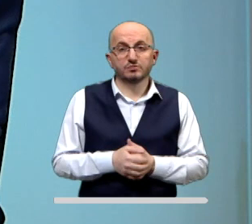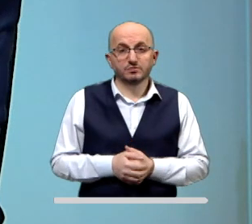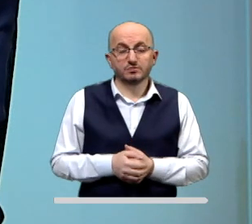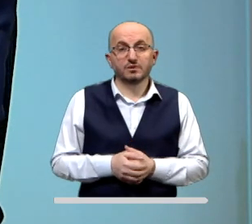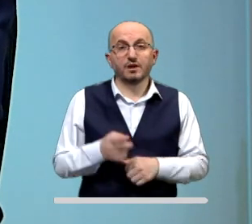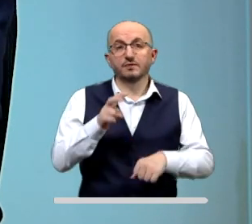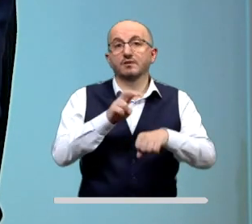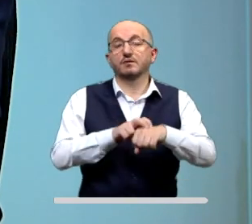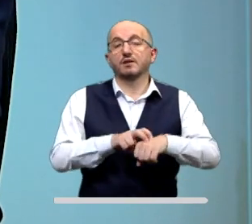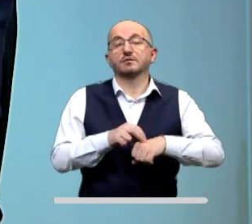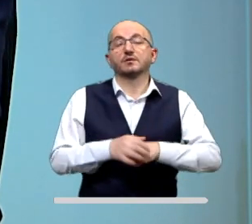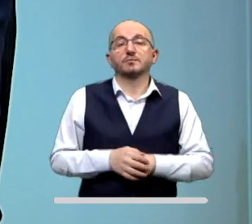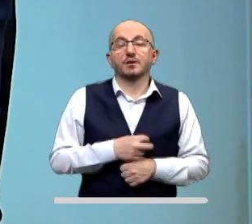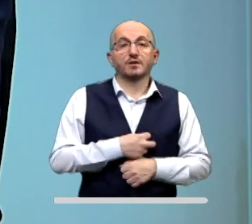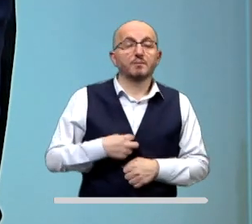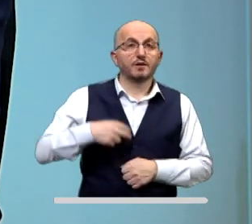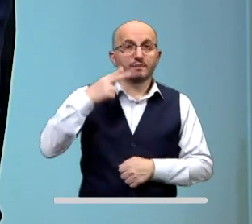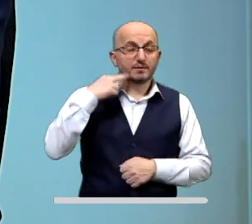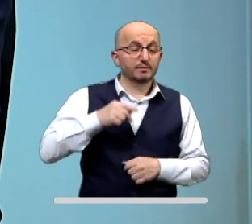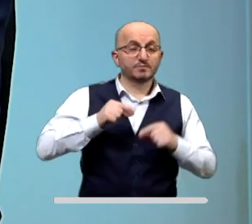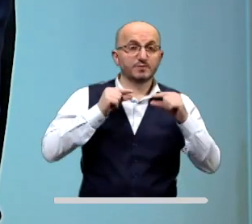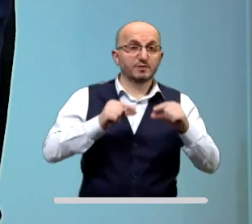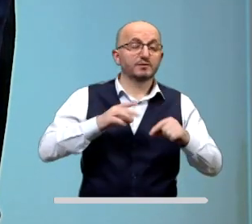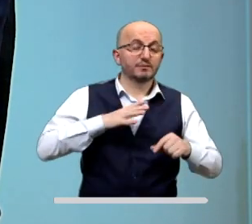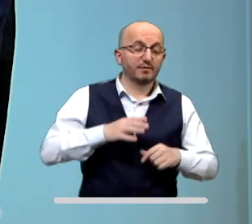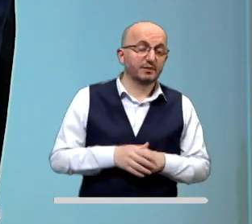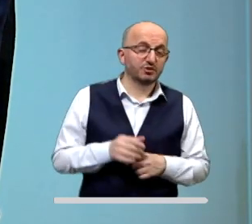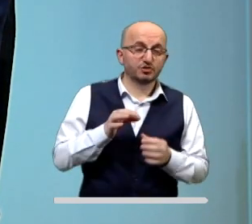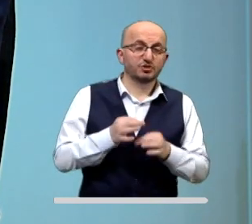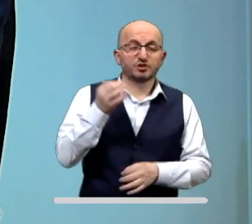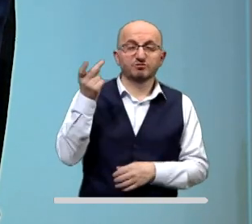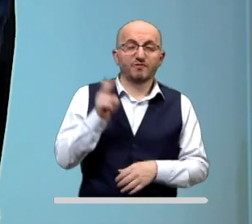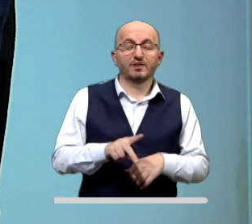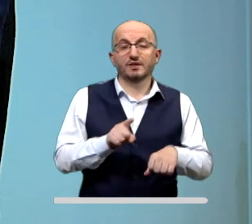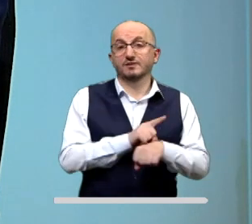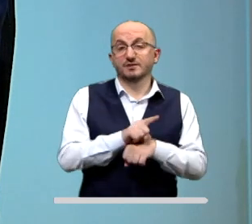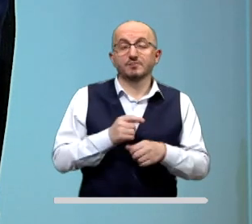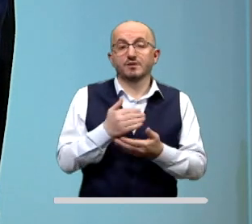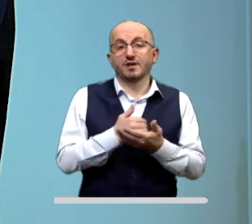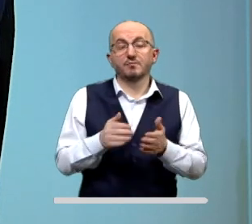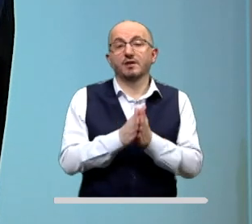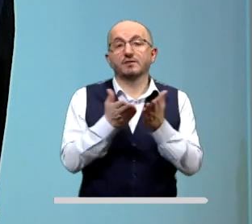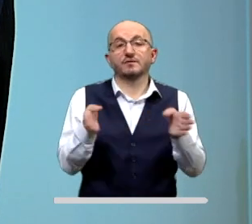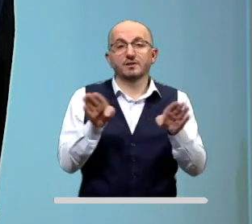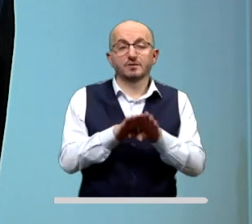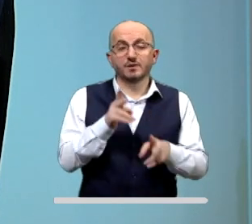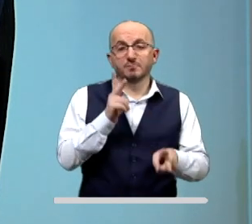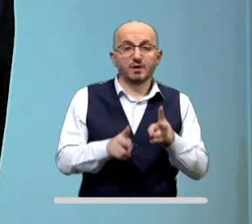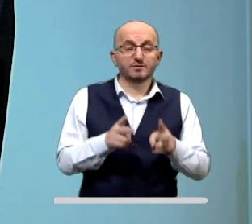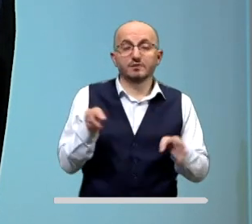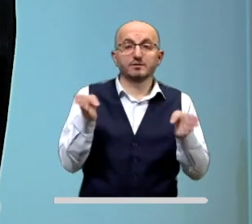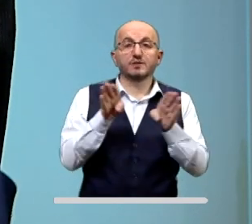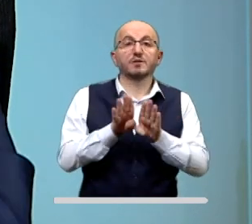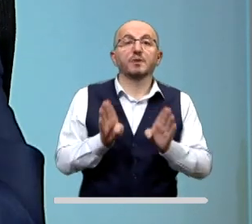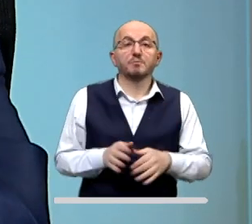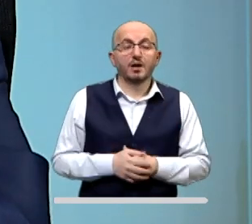hatırlarsanız efendimizin bir hadisi var kişi vefat ettiği zaman amel defteri kapanır ama bazılarını ki kapanmaz